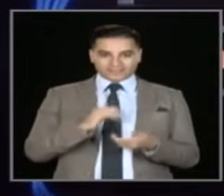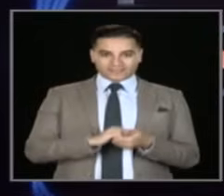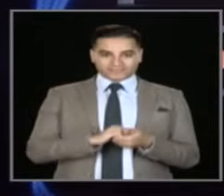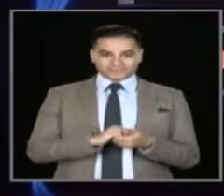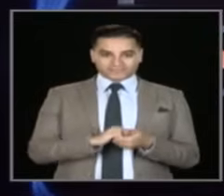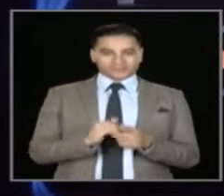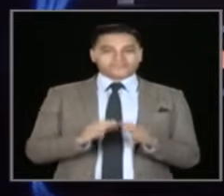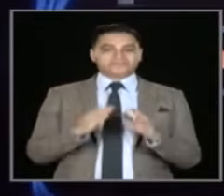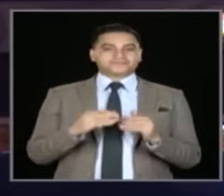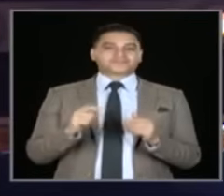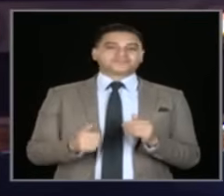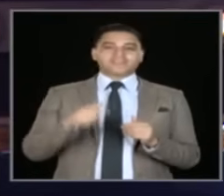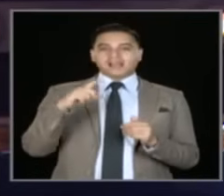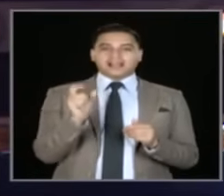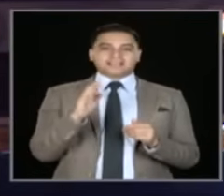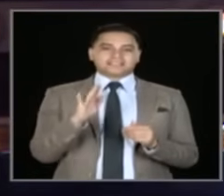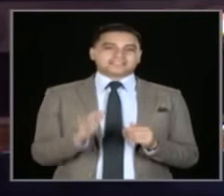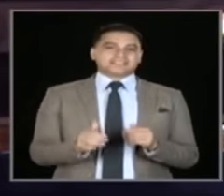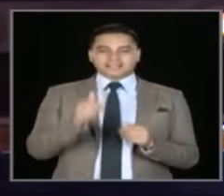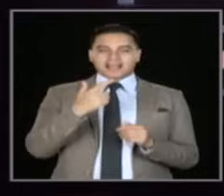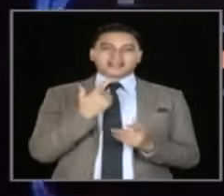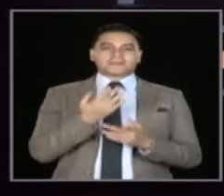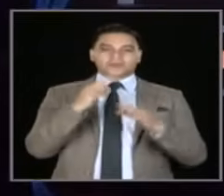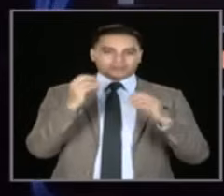اتفقنا. فريق فالنسيا بتمنى لكم كل التوفيق.